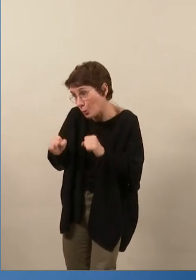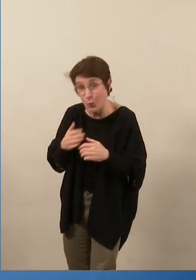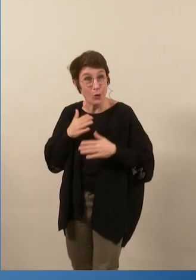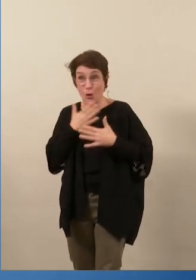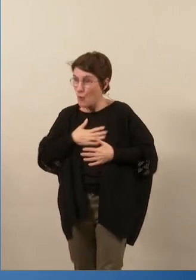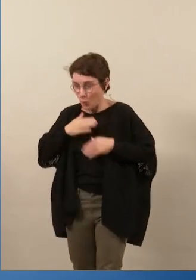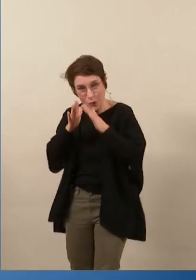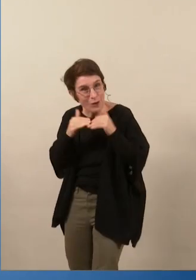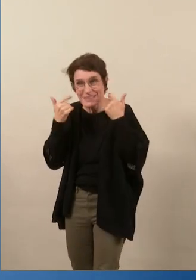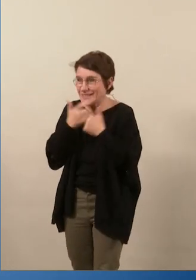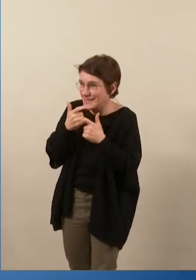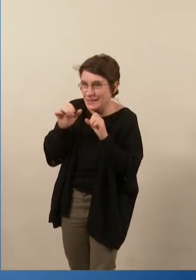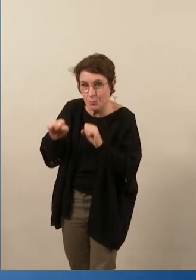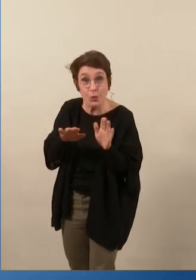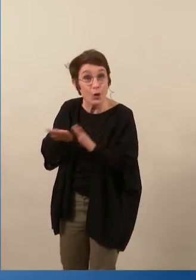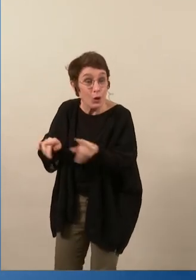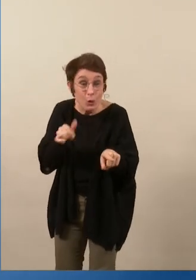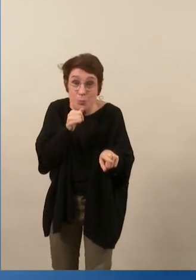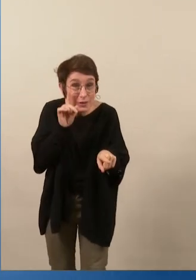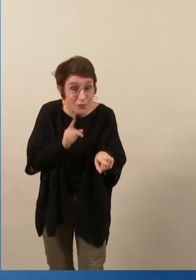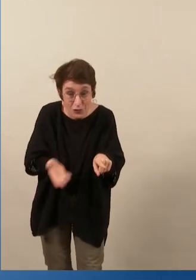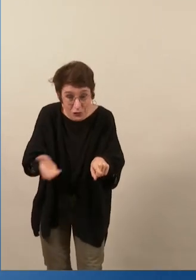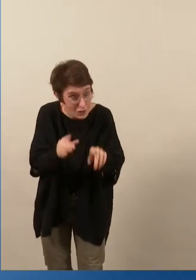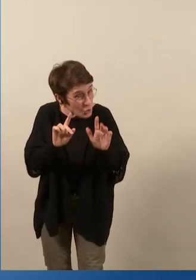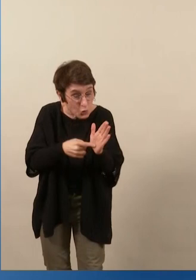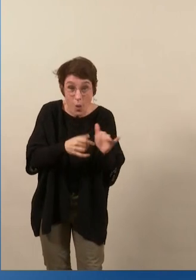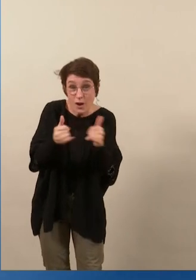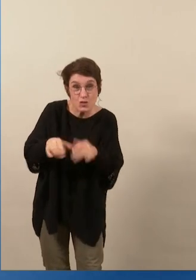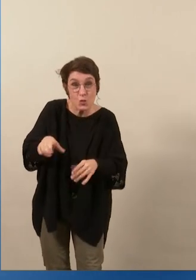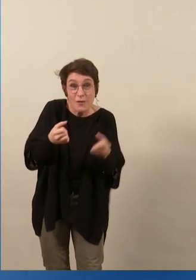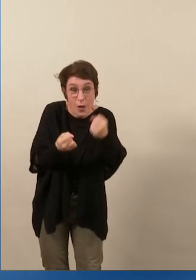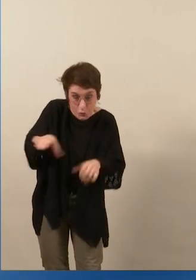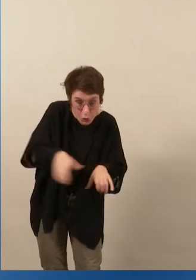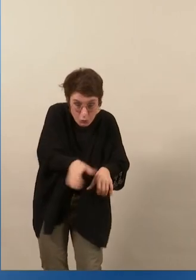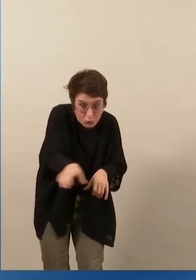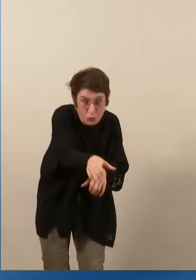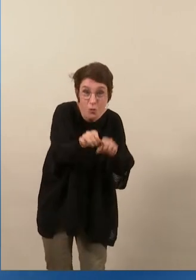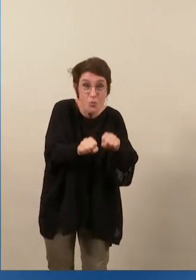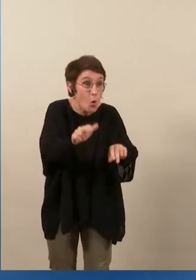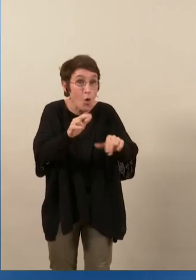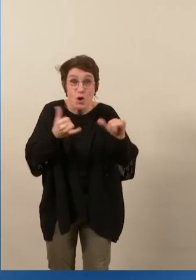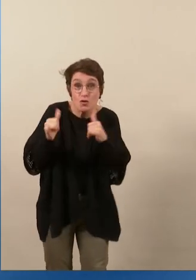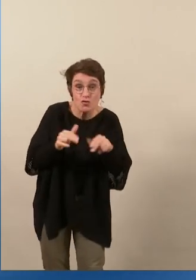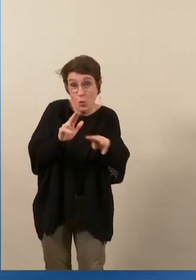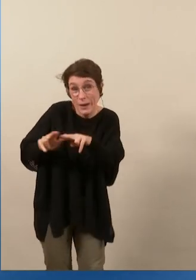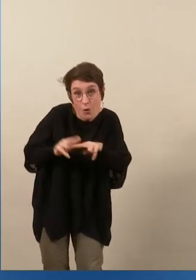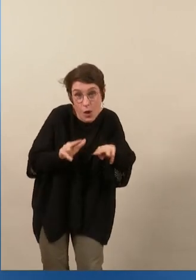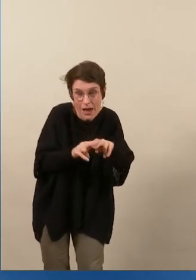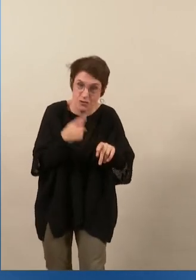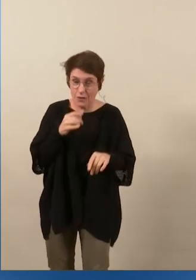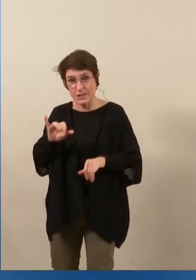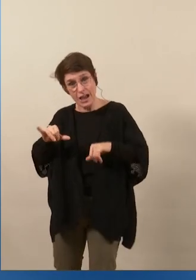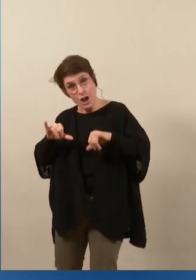joyeux et d'expliquer à des petites filles qu'elles ont le droit de jouer avec des voitures qu'elles ont le droit de jouer avec du bricolage qui n'existe pas des jeux pour les